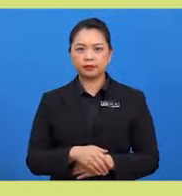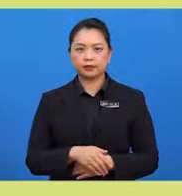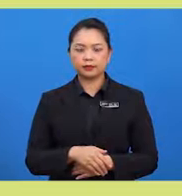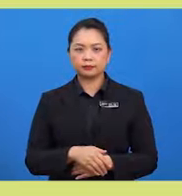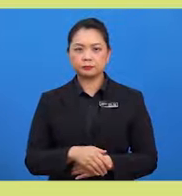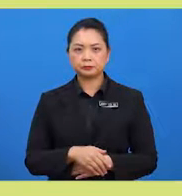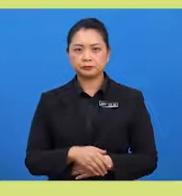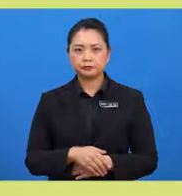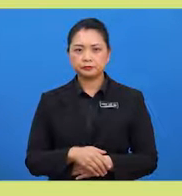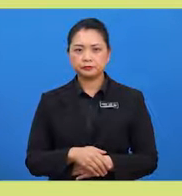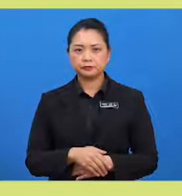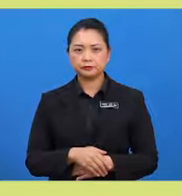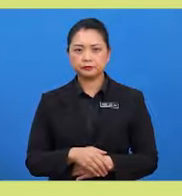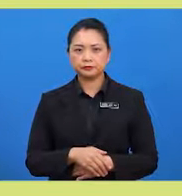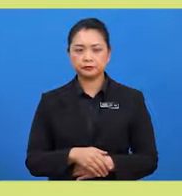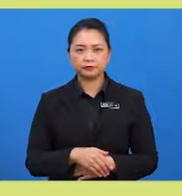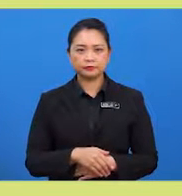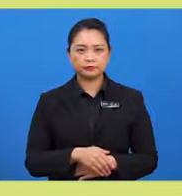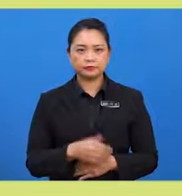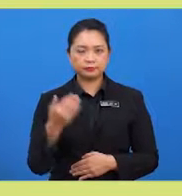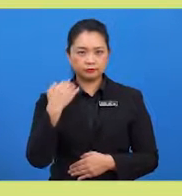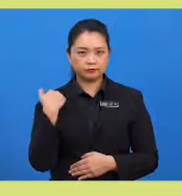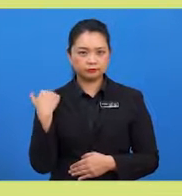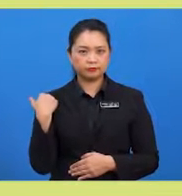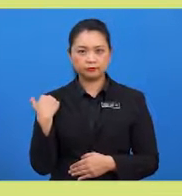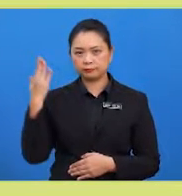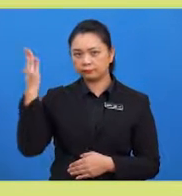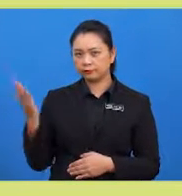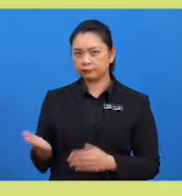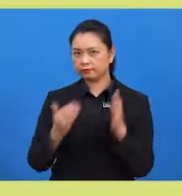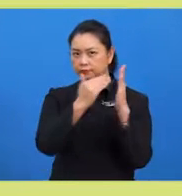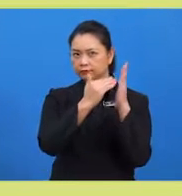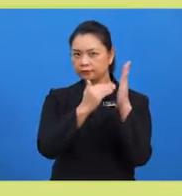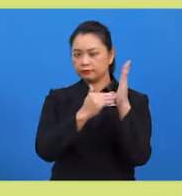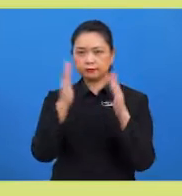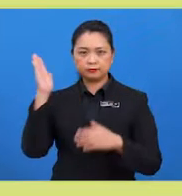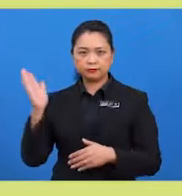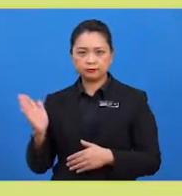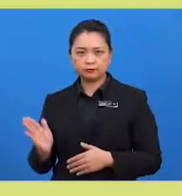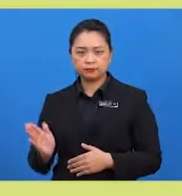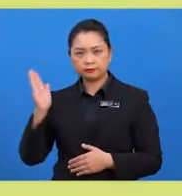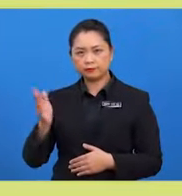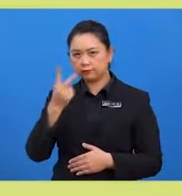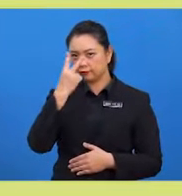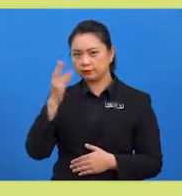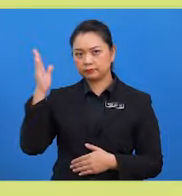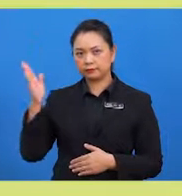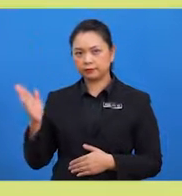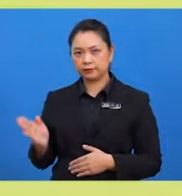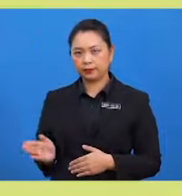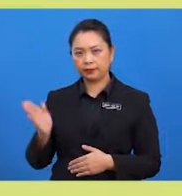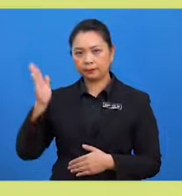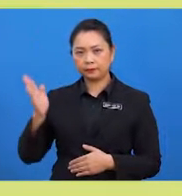Komponennya ialah aset bukan semasa, aset semasa, liability bukan semasa,